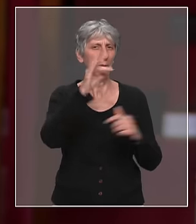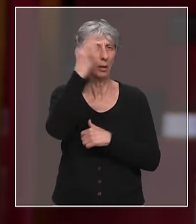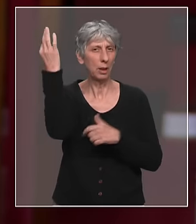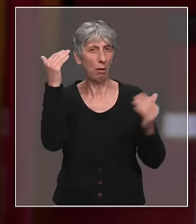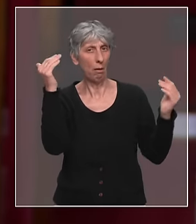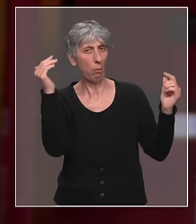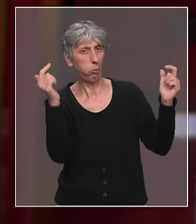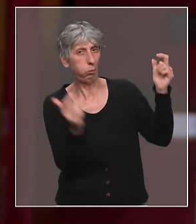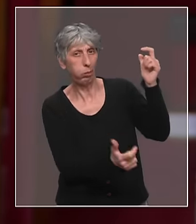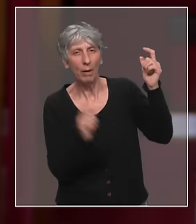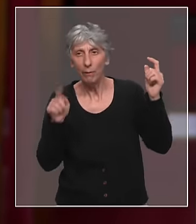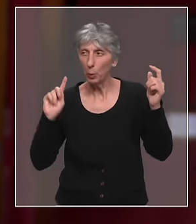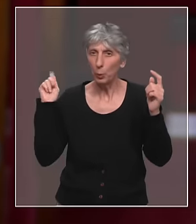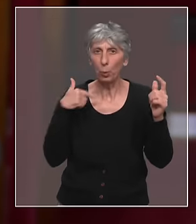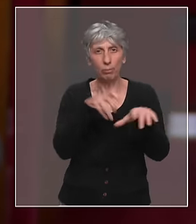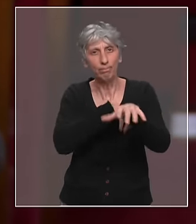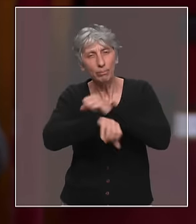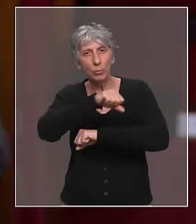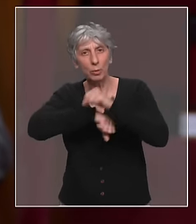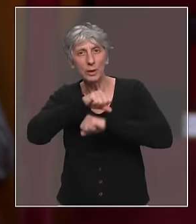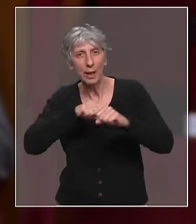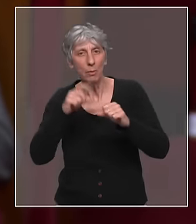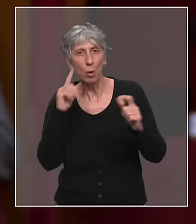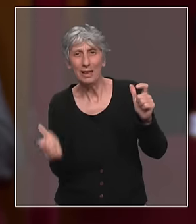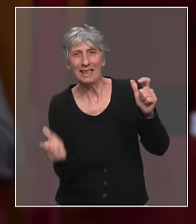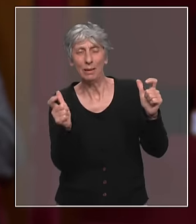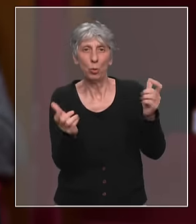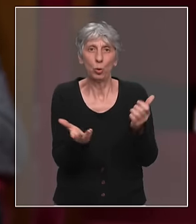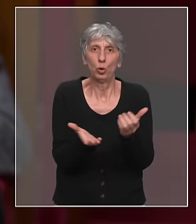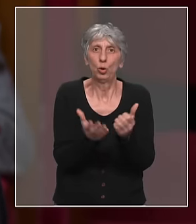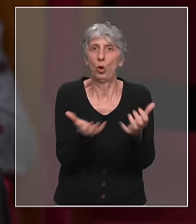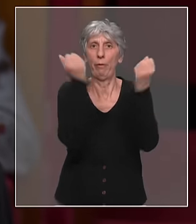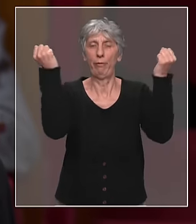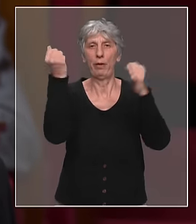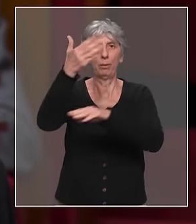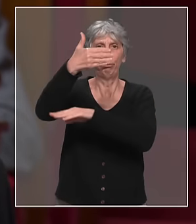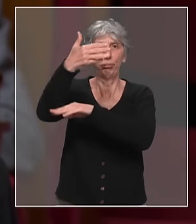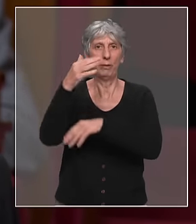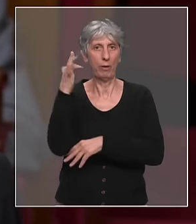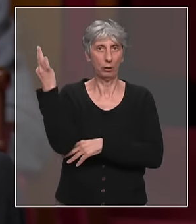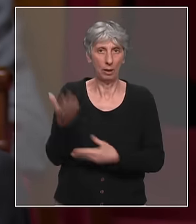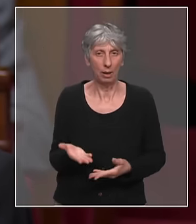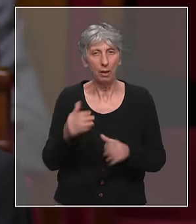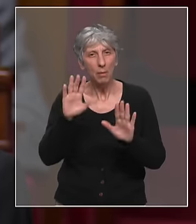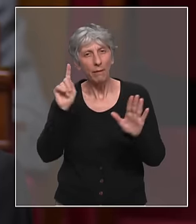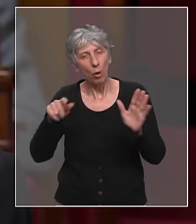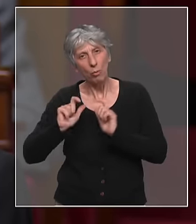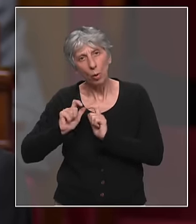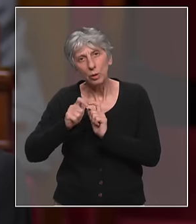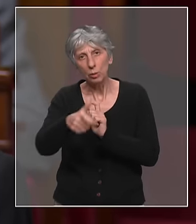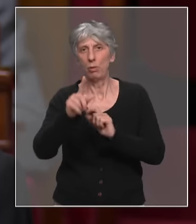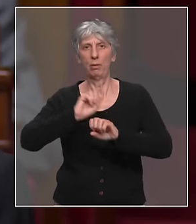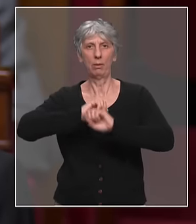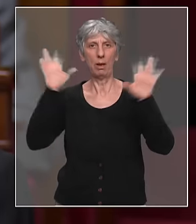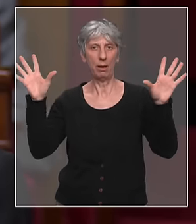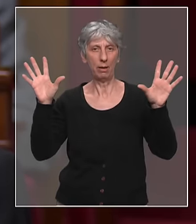générale s'impose pour sauver l'entreprise et la maintenir sous pavillon français. Mais la procédure doit être parfaitement transparente